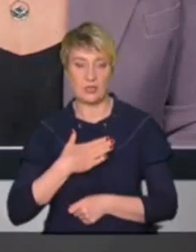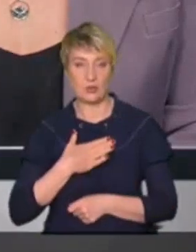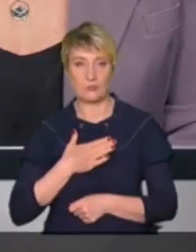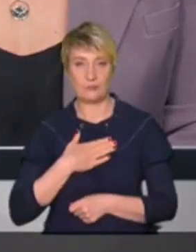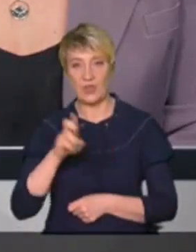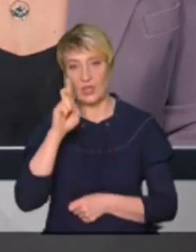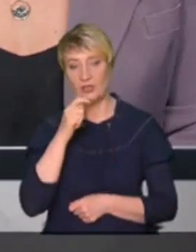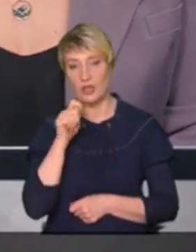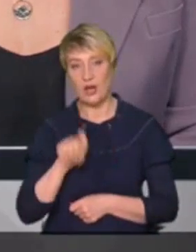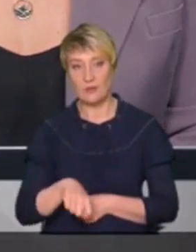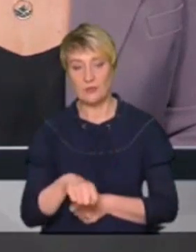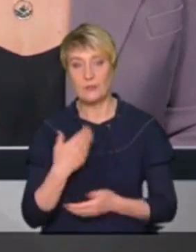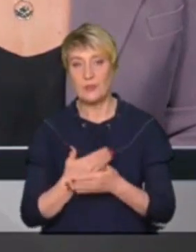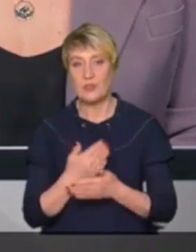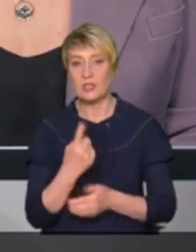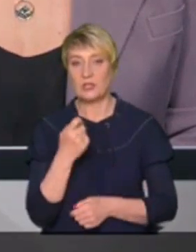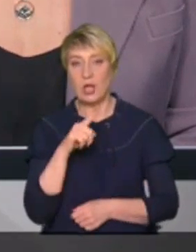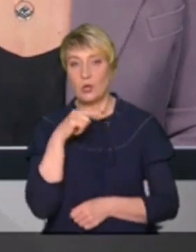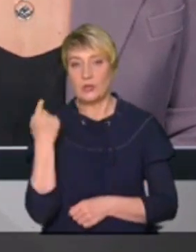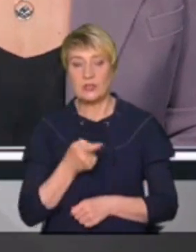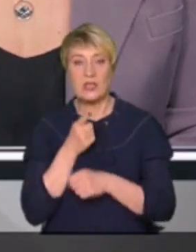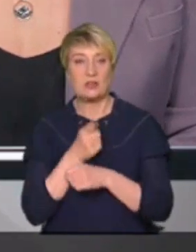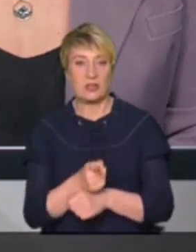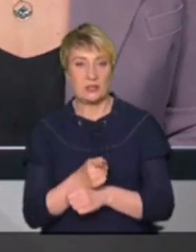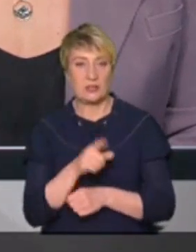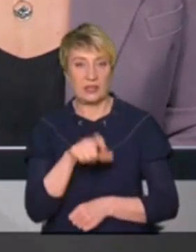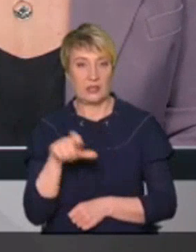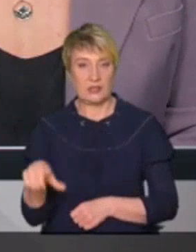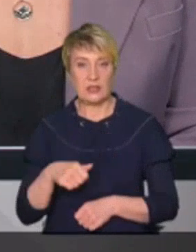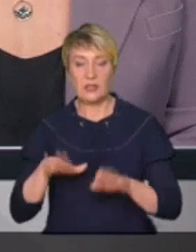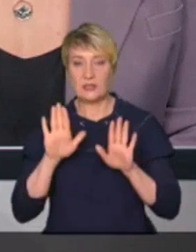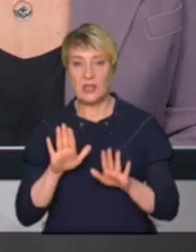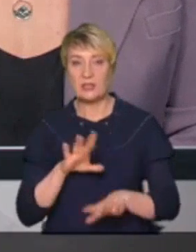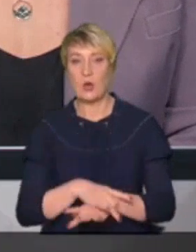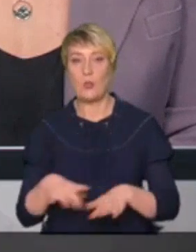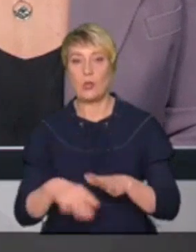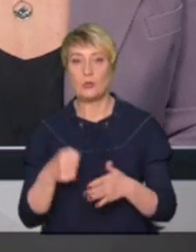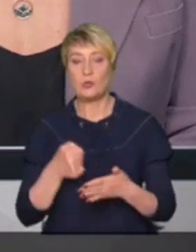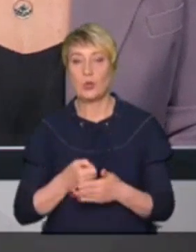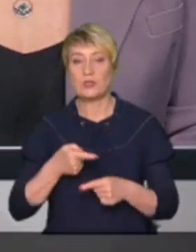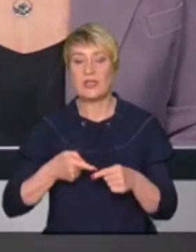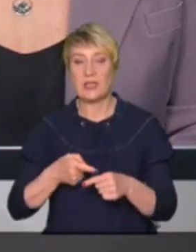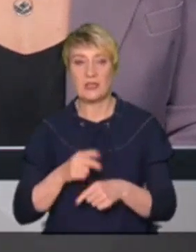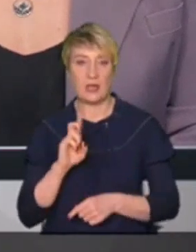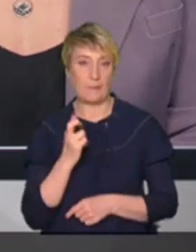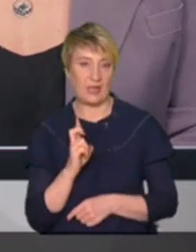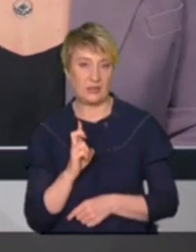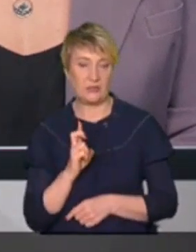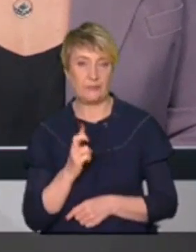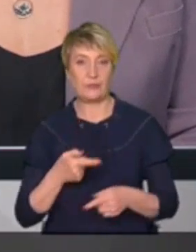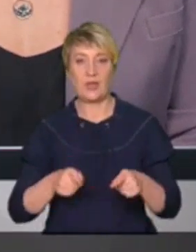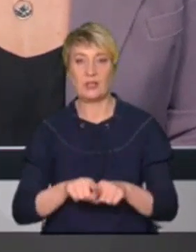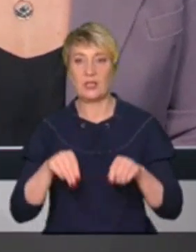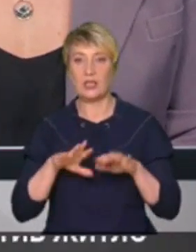Близько 100 російських танкістів здалися у полон до середини березня, повідомляє розвідка України. Ймовірно, таке рішення